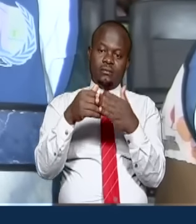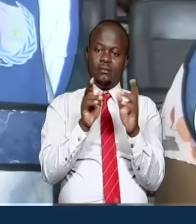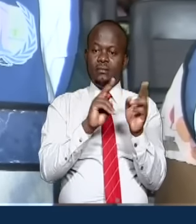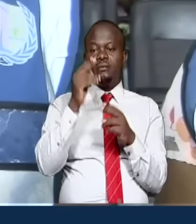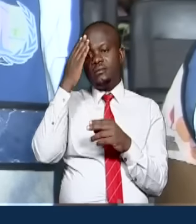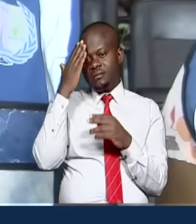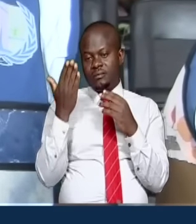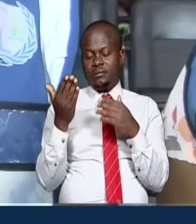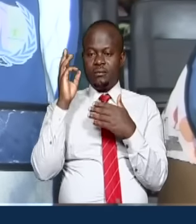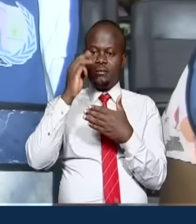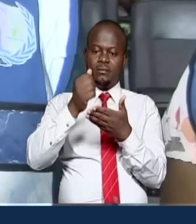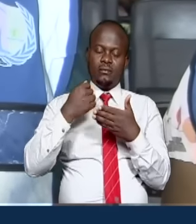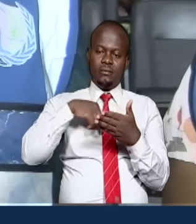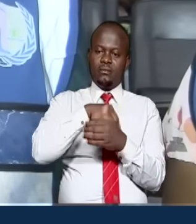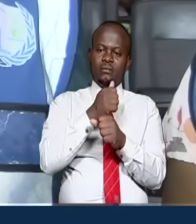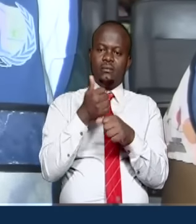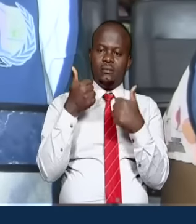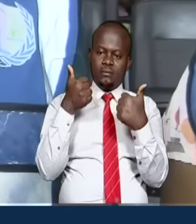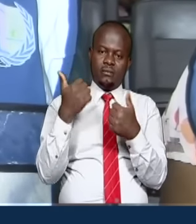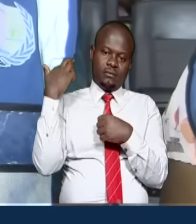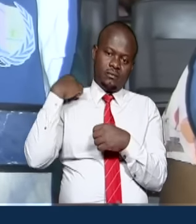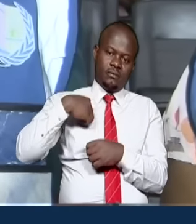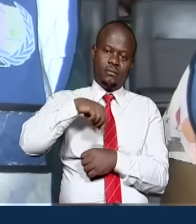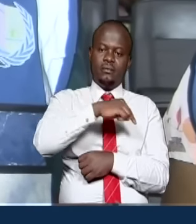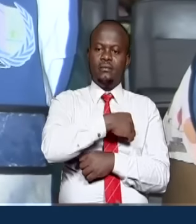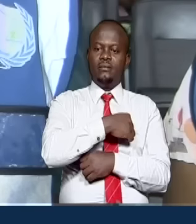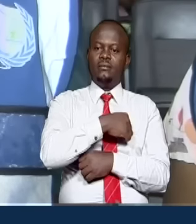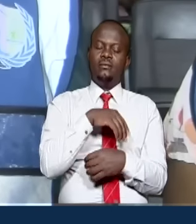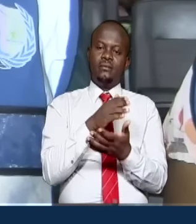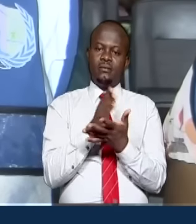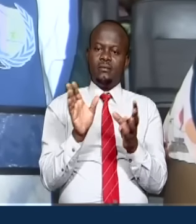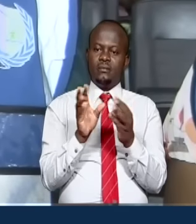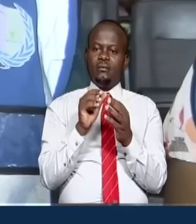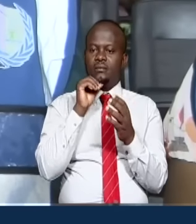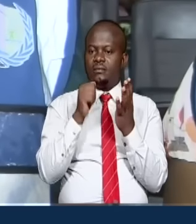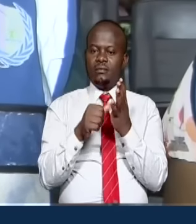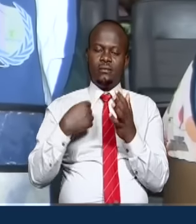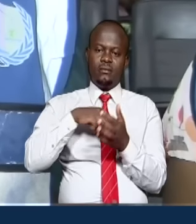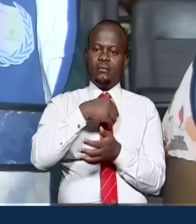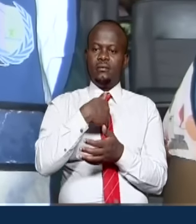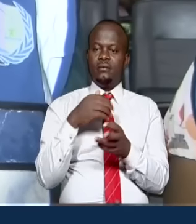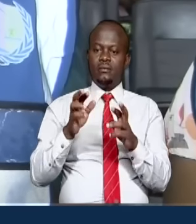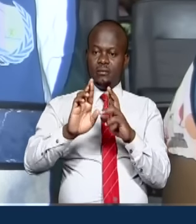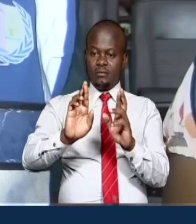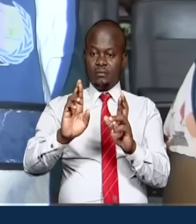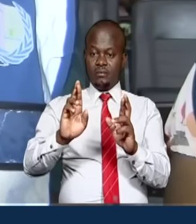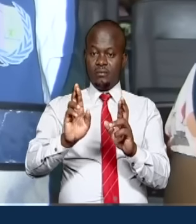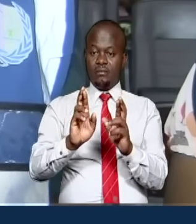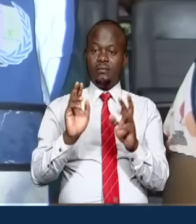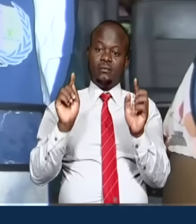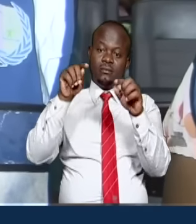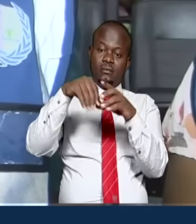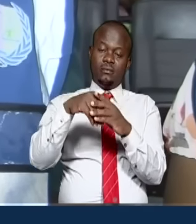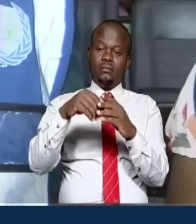tuzi. Azadufasha gukora neza inshingano zacu. Muri make nta kibazo dufite, turiteguye. Twaje